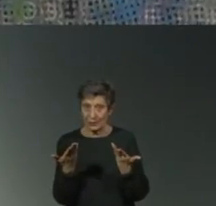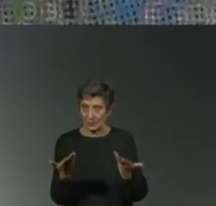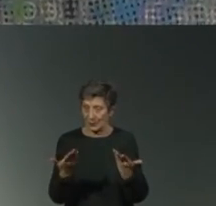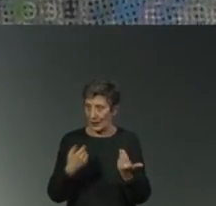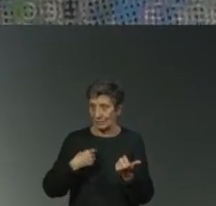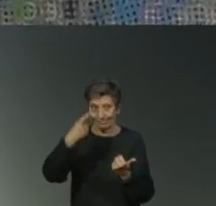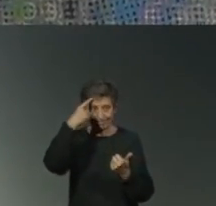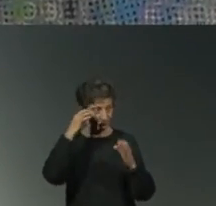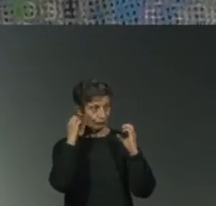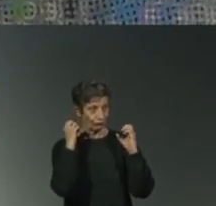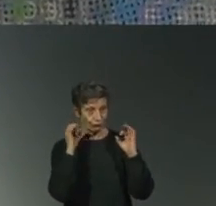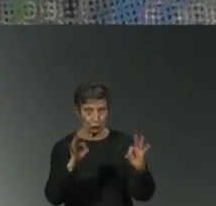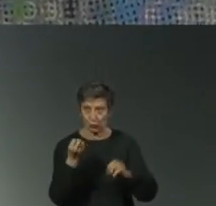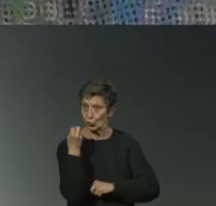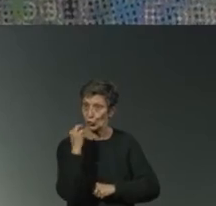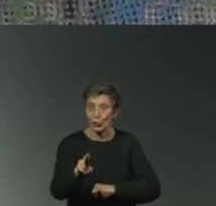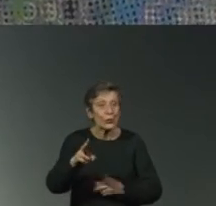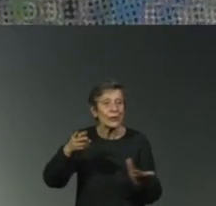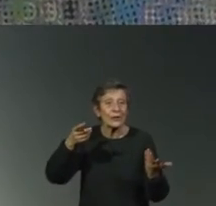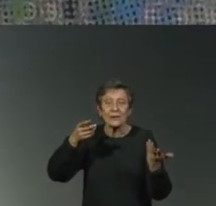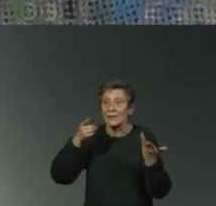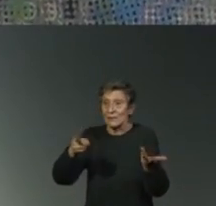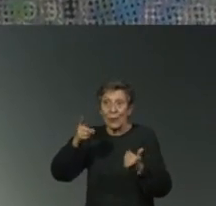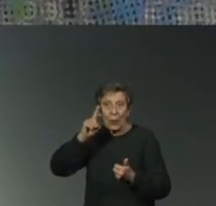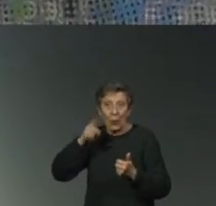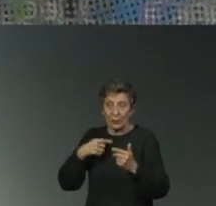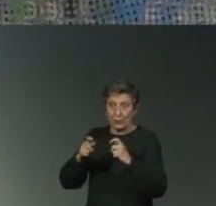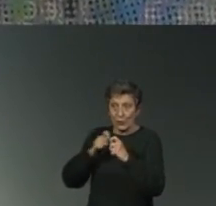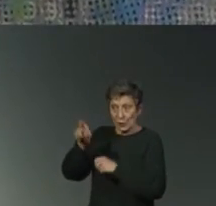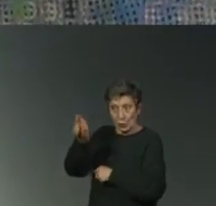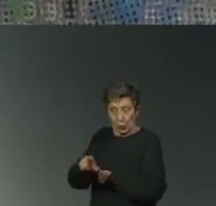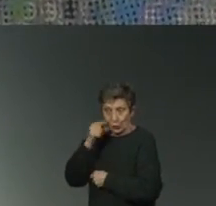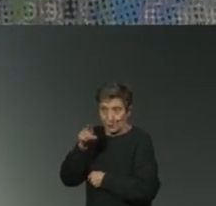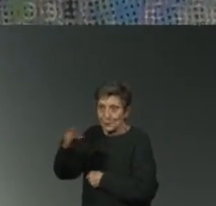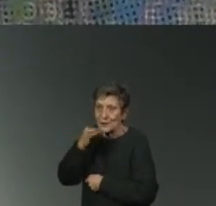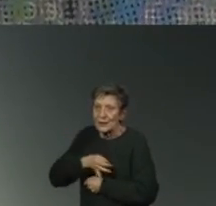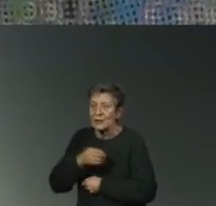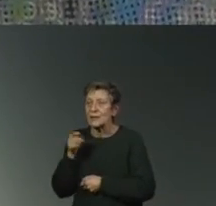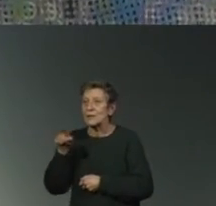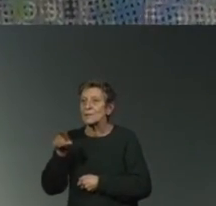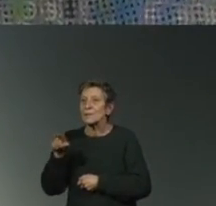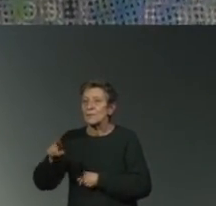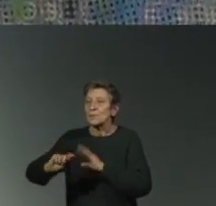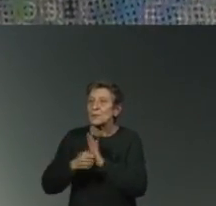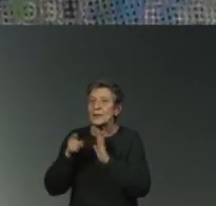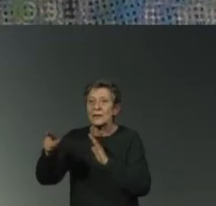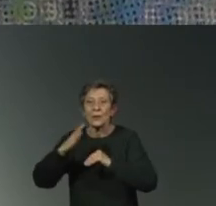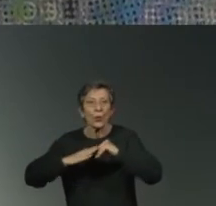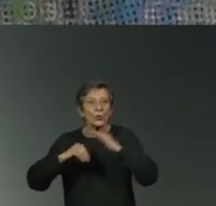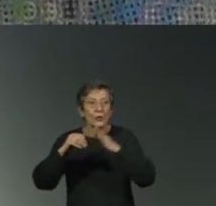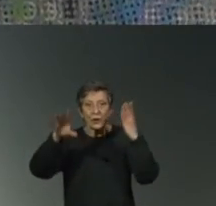une conversation que j'ai eue un jour avec Christian de Porzampar, où il me disait que lorsqu'il avait construit l'ambassade de